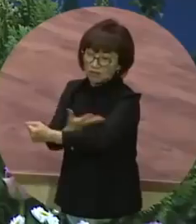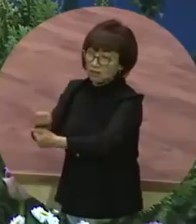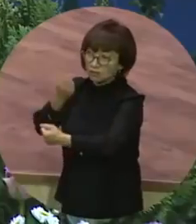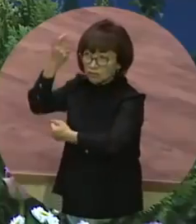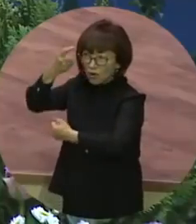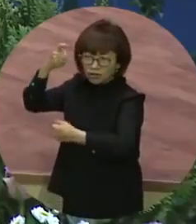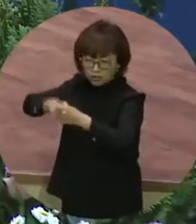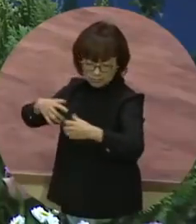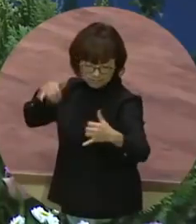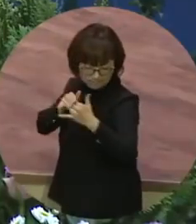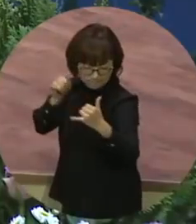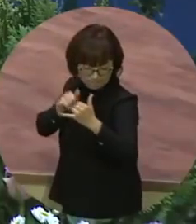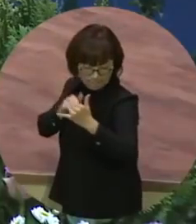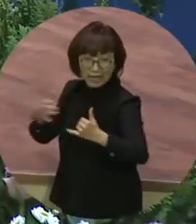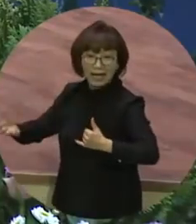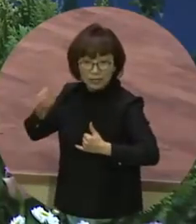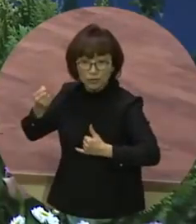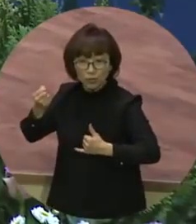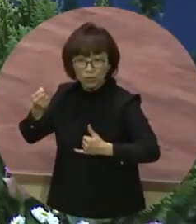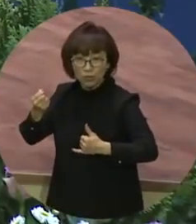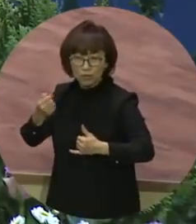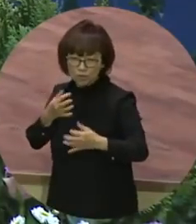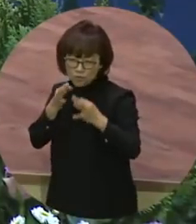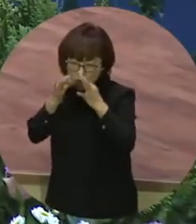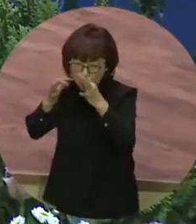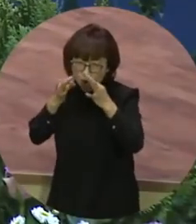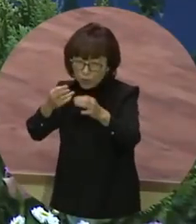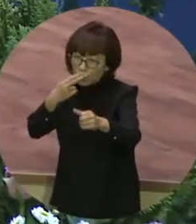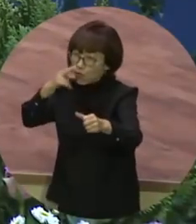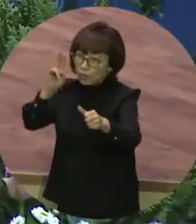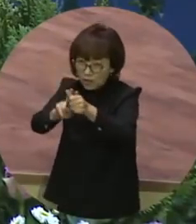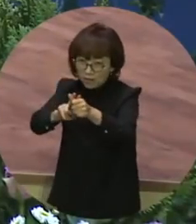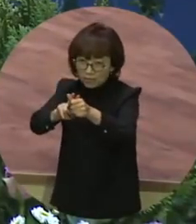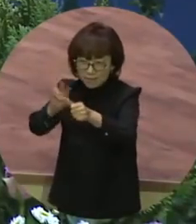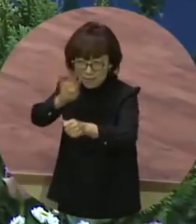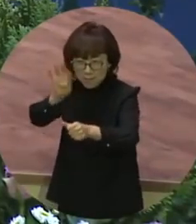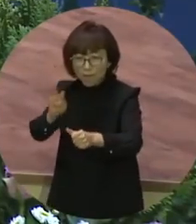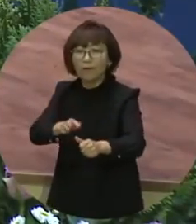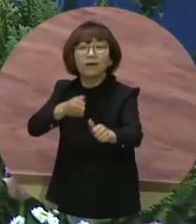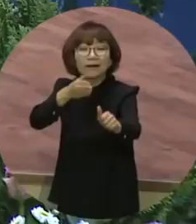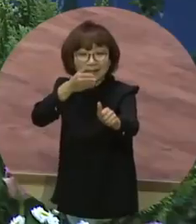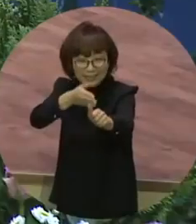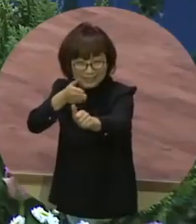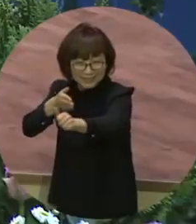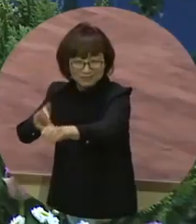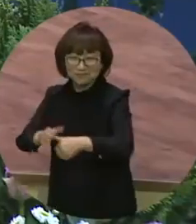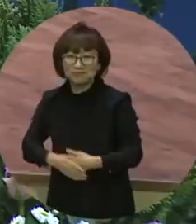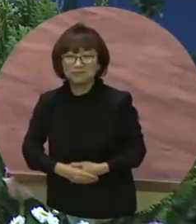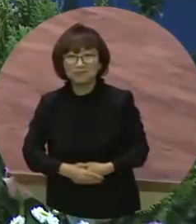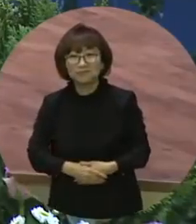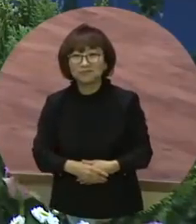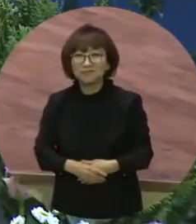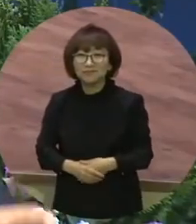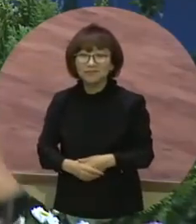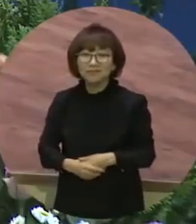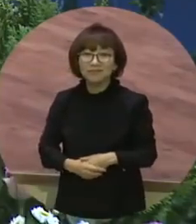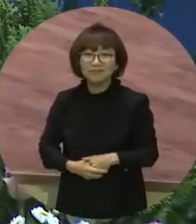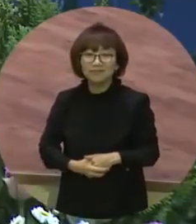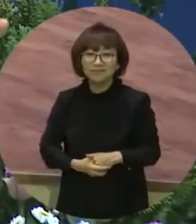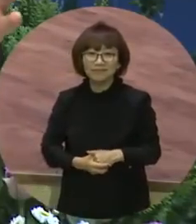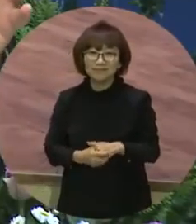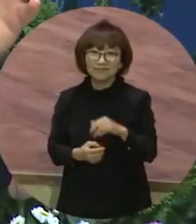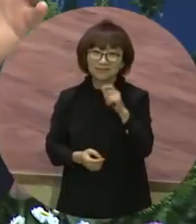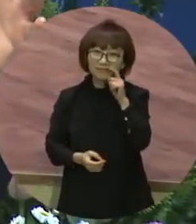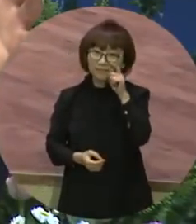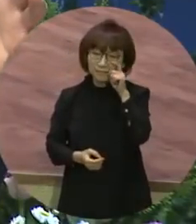싸우면서 무한 도전하시기를 주님으로 축복합니다. 우리 예원 공동체는요, 우리